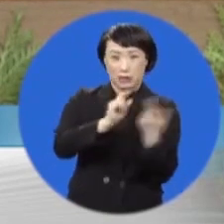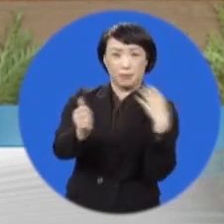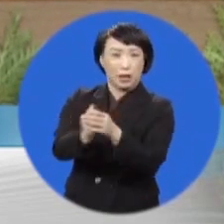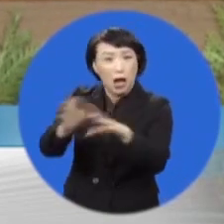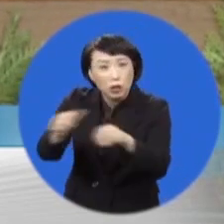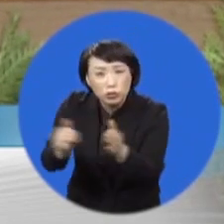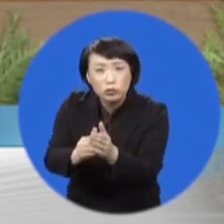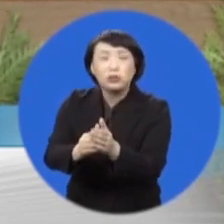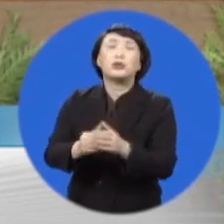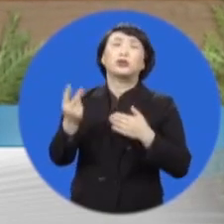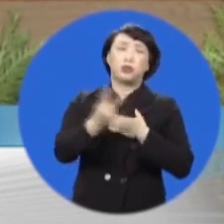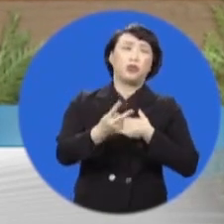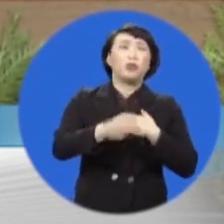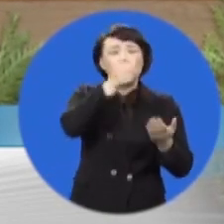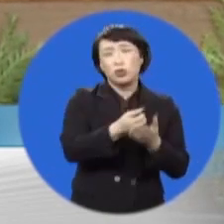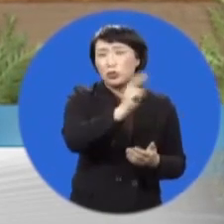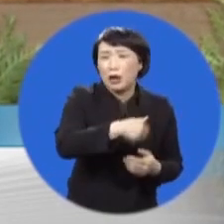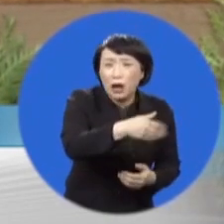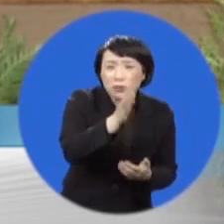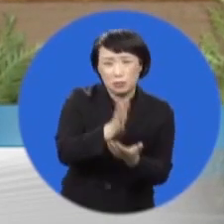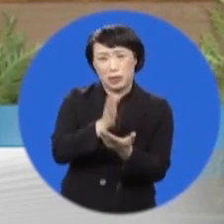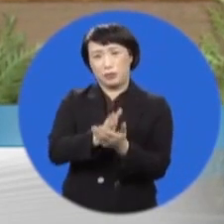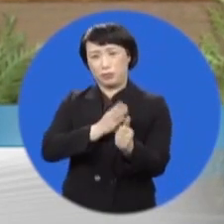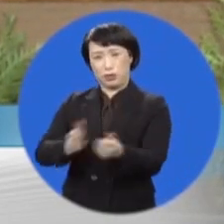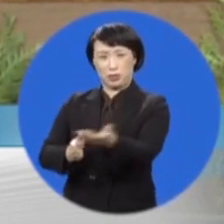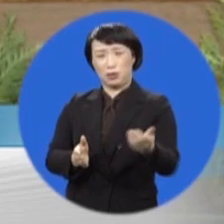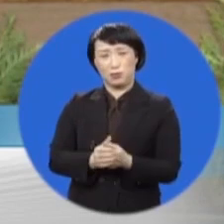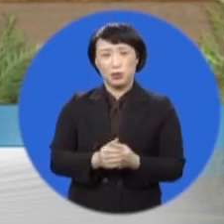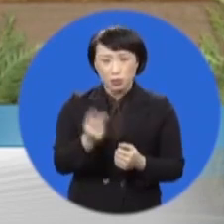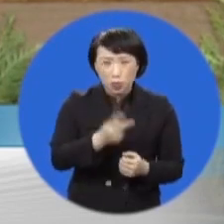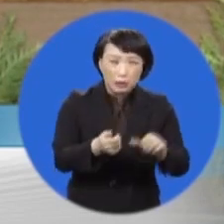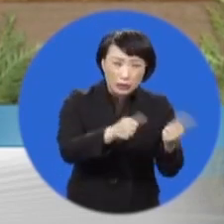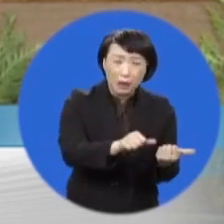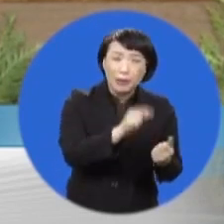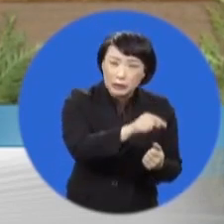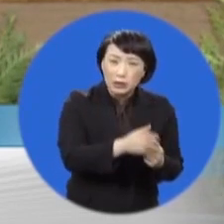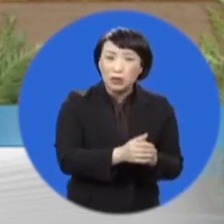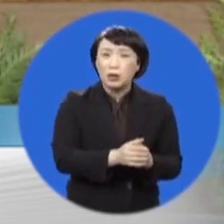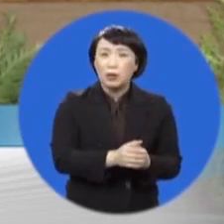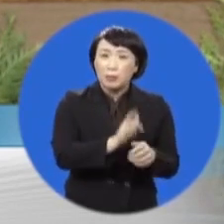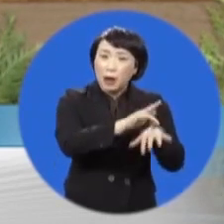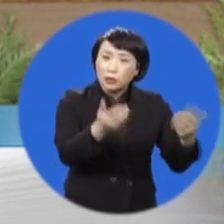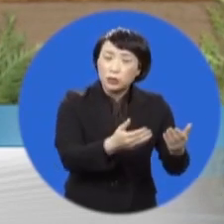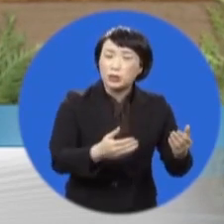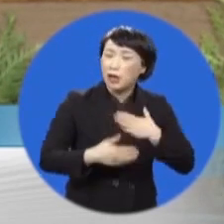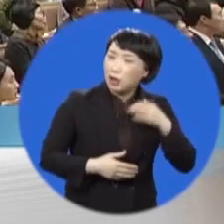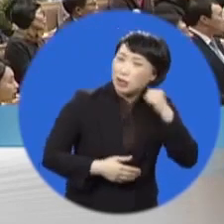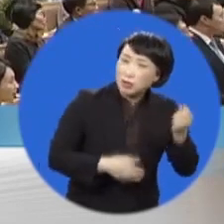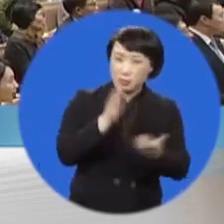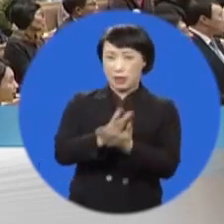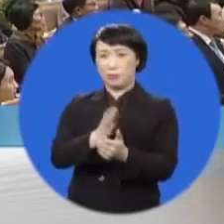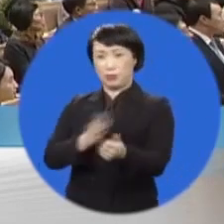했거든 파시는 뒤로 돌아가지 말 다시는 3항의 세력의 마귀 역사의 9 들리지